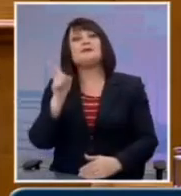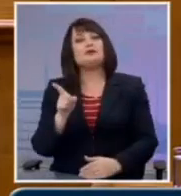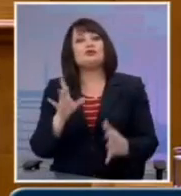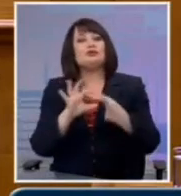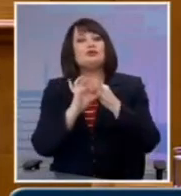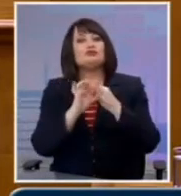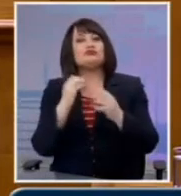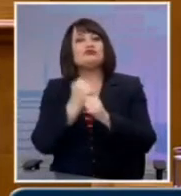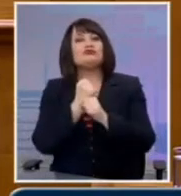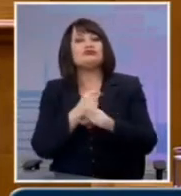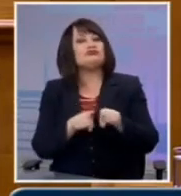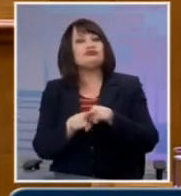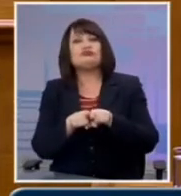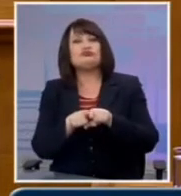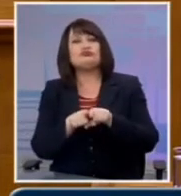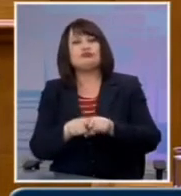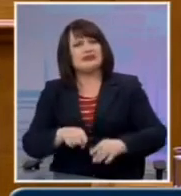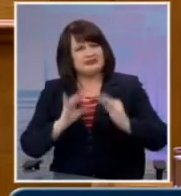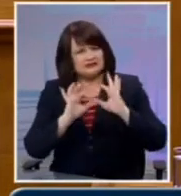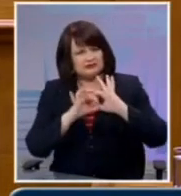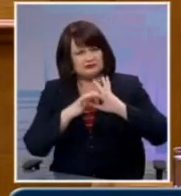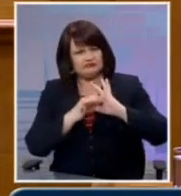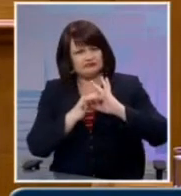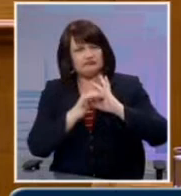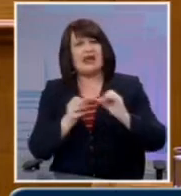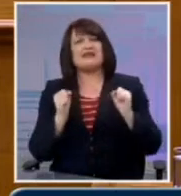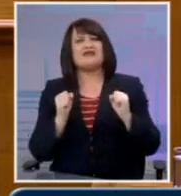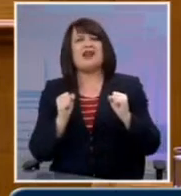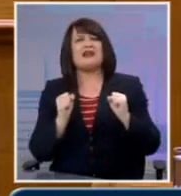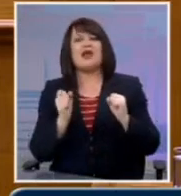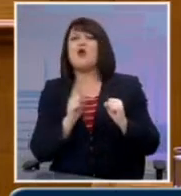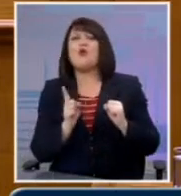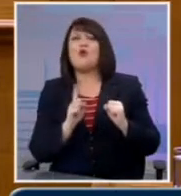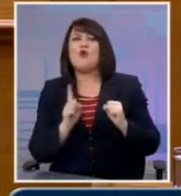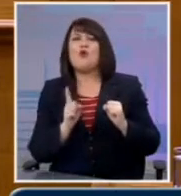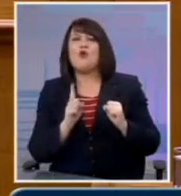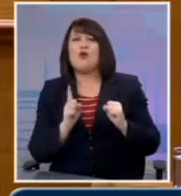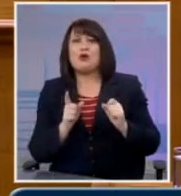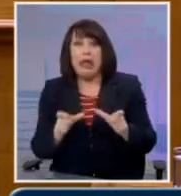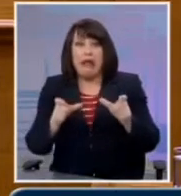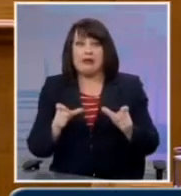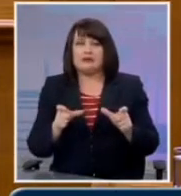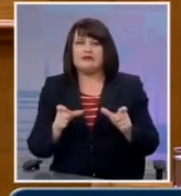είναι σχέσεις σταθερές και ασφαλείς και όχι σχέσεις